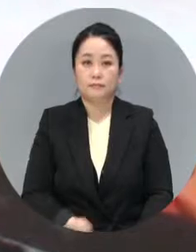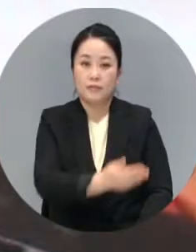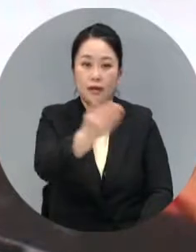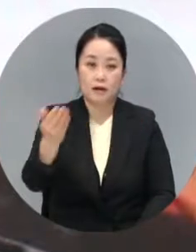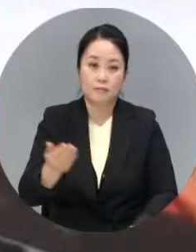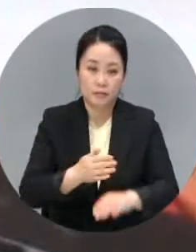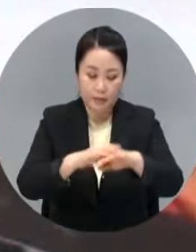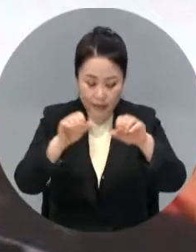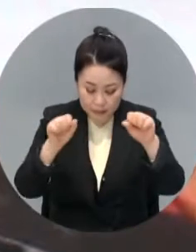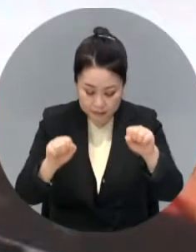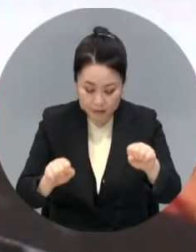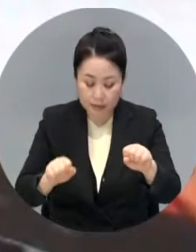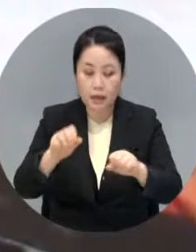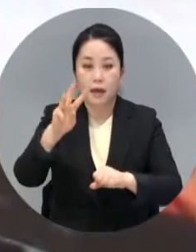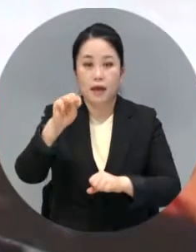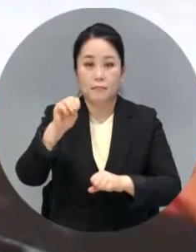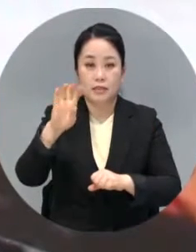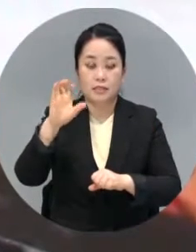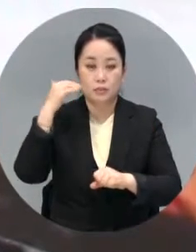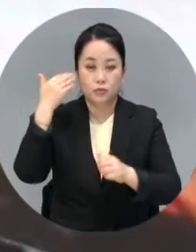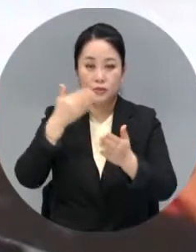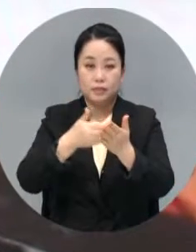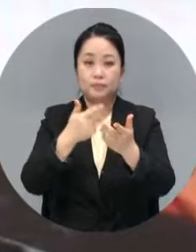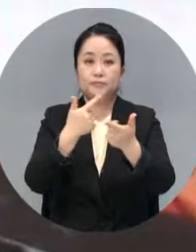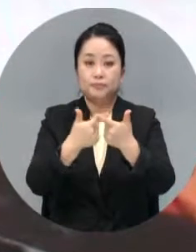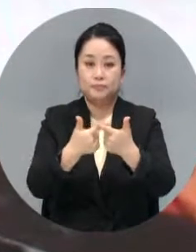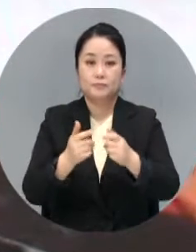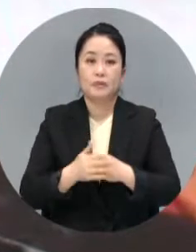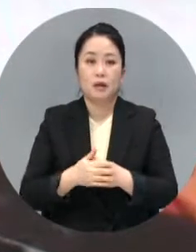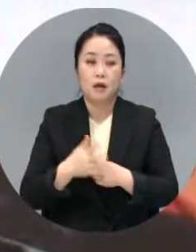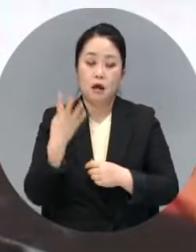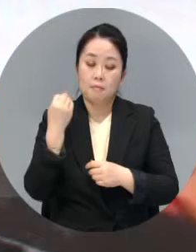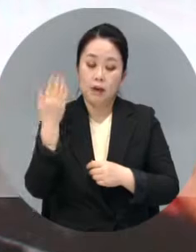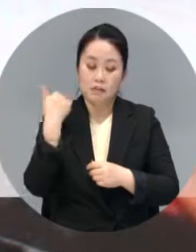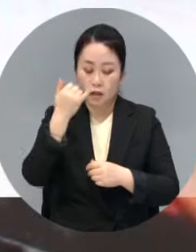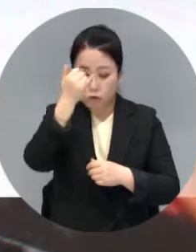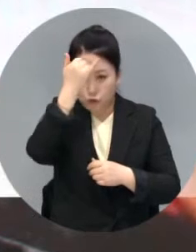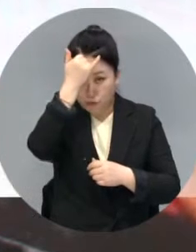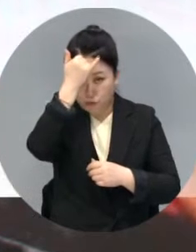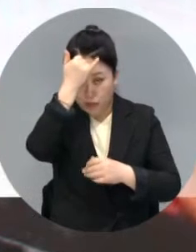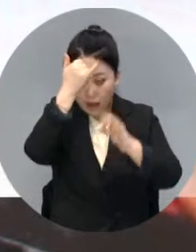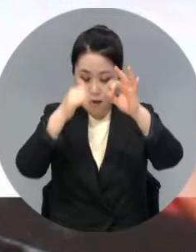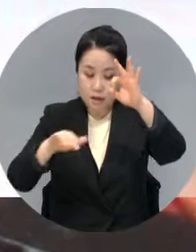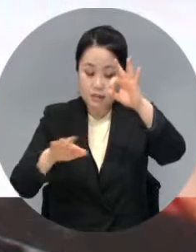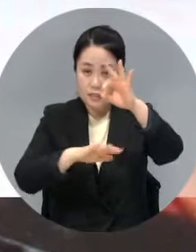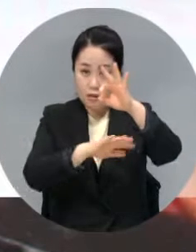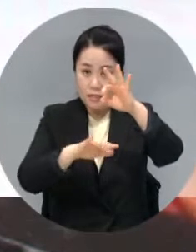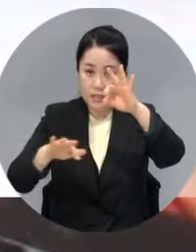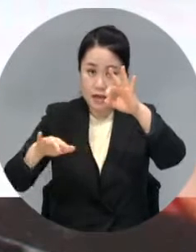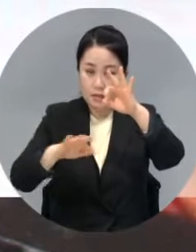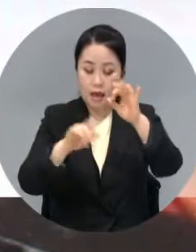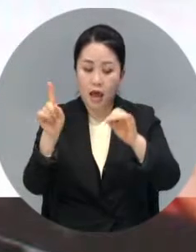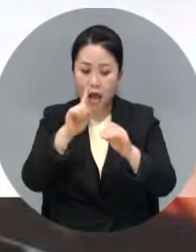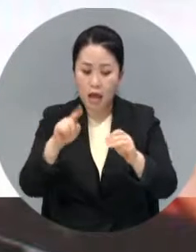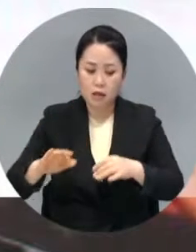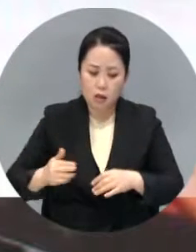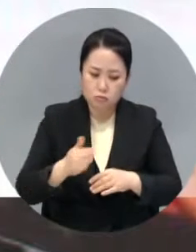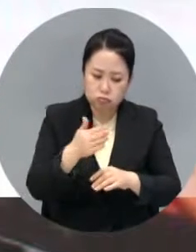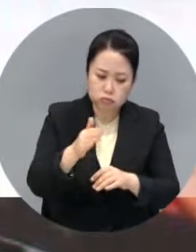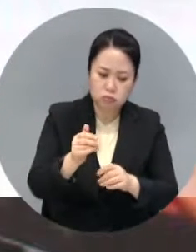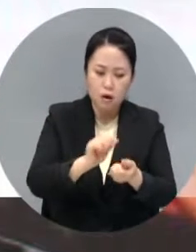시청자 여러분 안녕하십니까 MBC 뉴스데스크 부산입니다 최근 충남 서천에 한 수산물 특화 시장에서 화제가